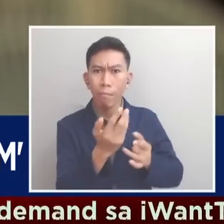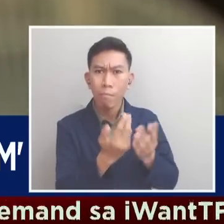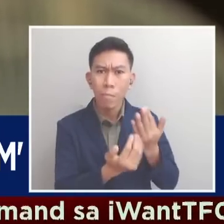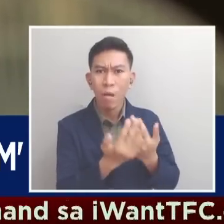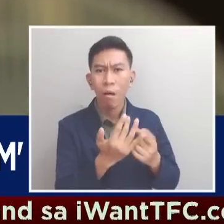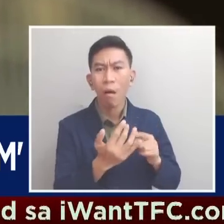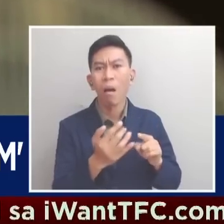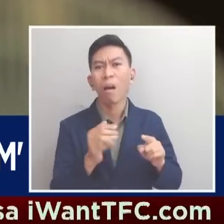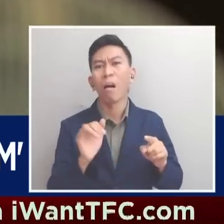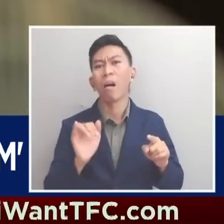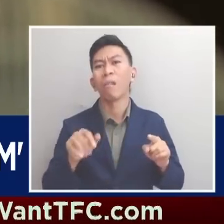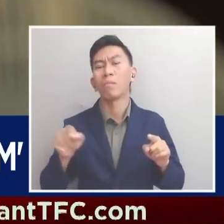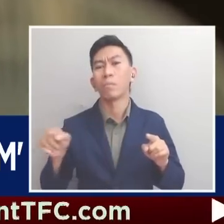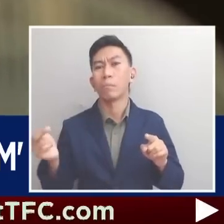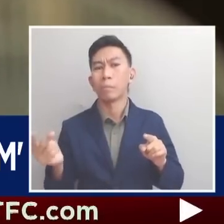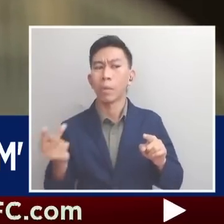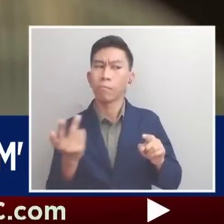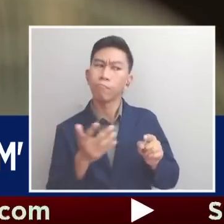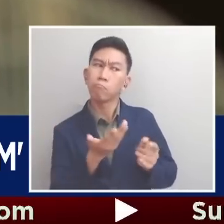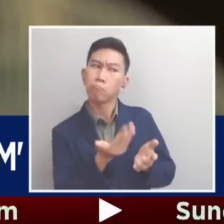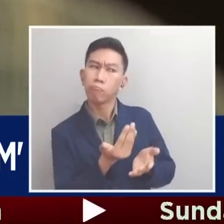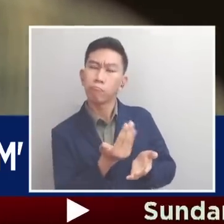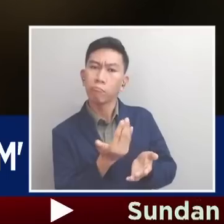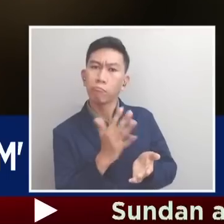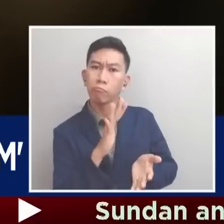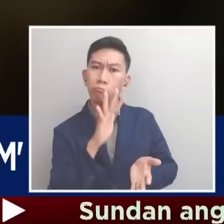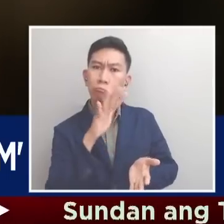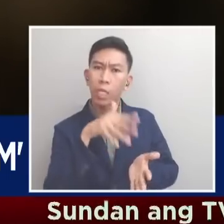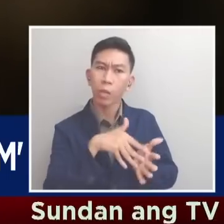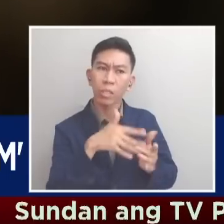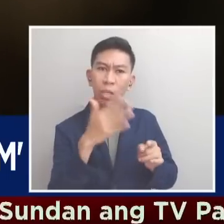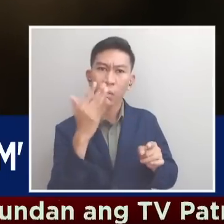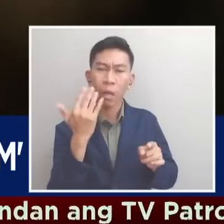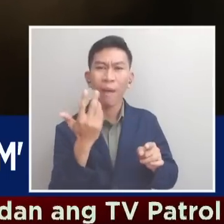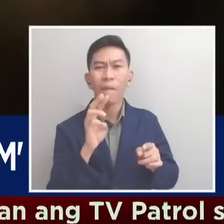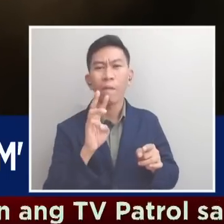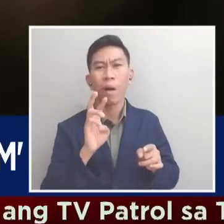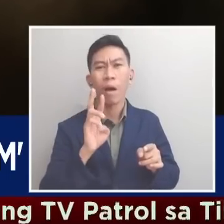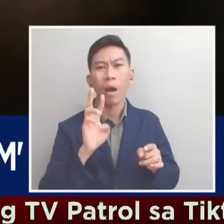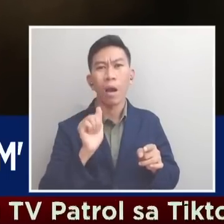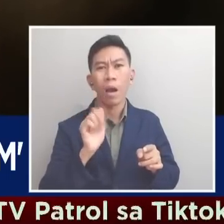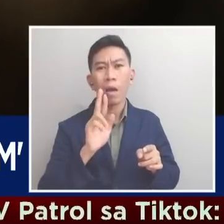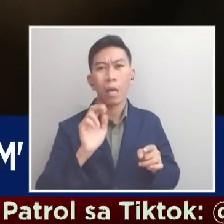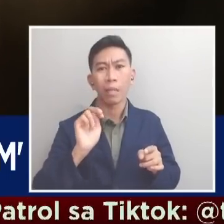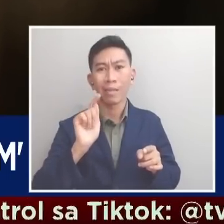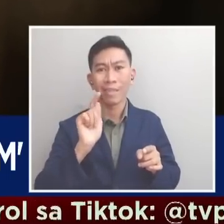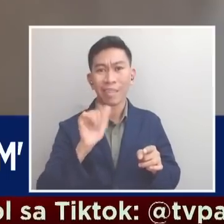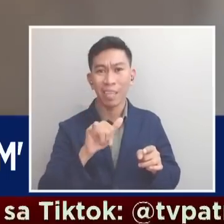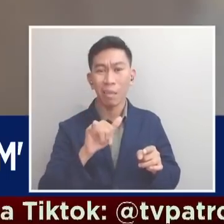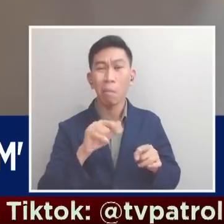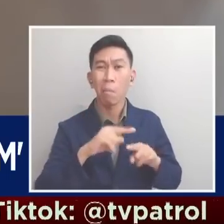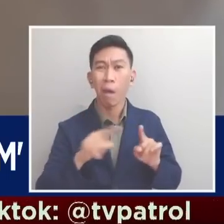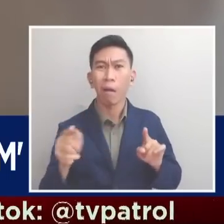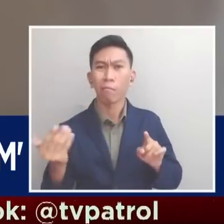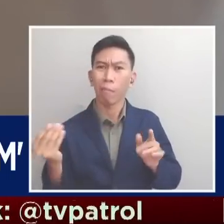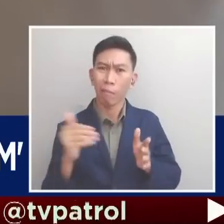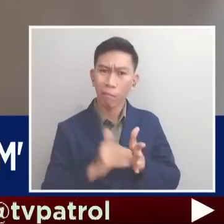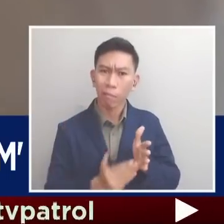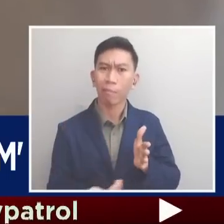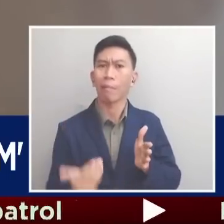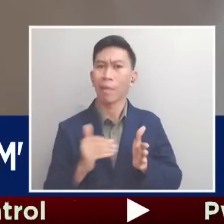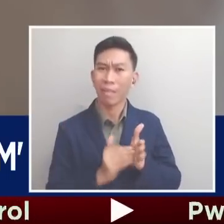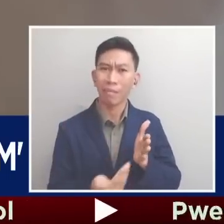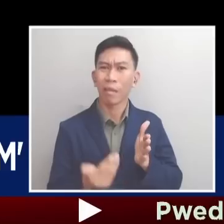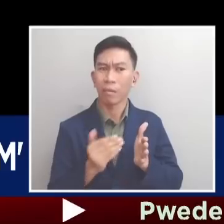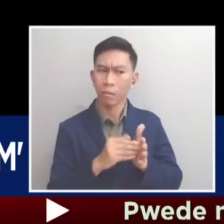siya na 5,000 piso ng mga ito para sa lifetime warranty, pero mula noon ay pabalik-balik ang mga ito dahil sa patuloy umanong sira ng LPG sa